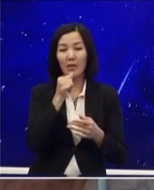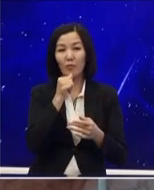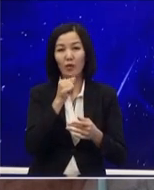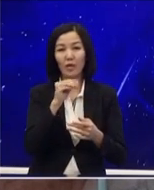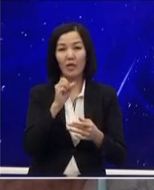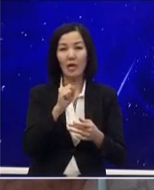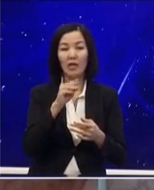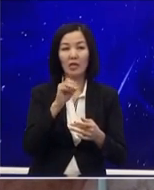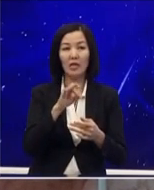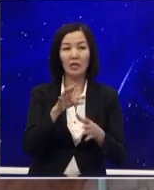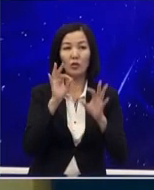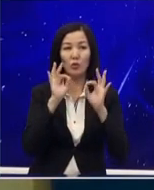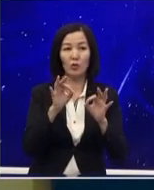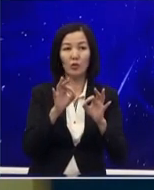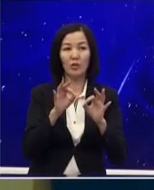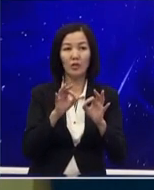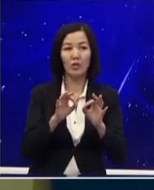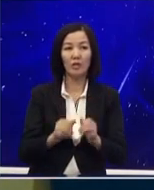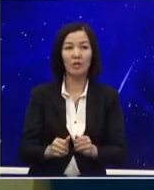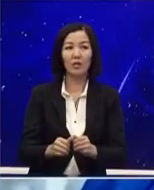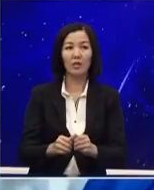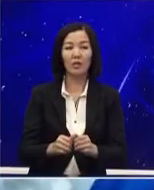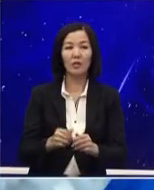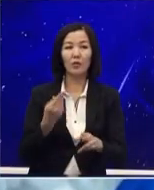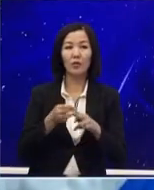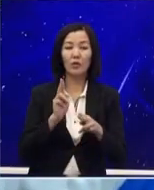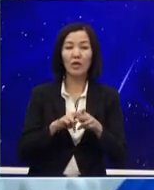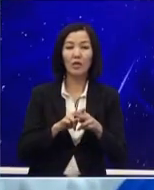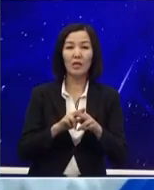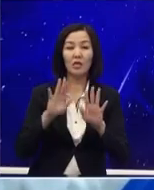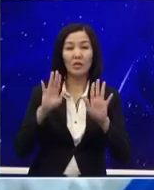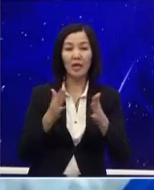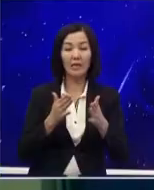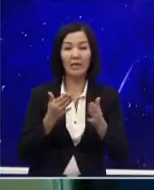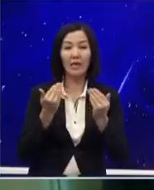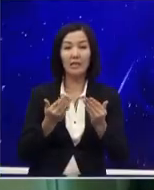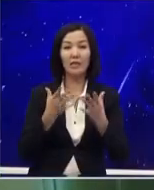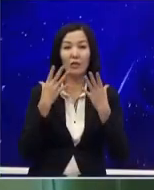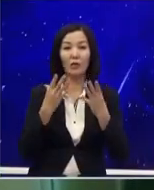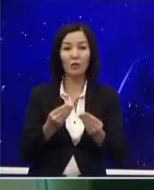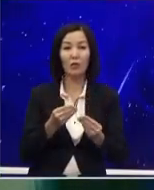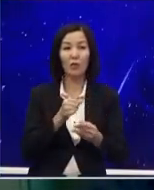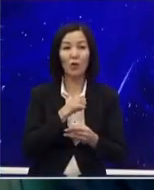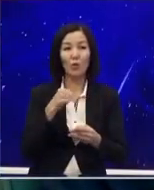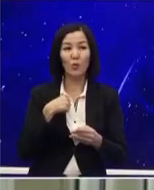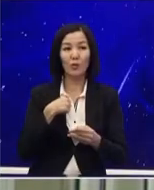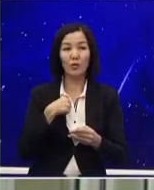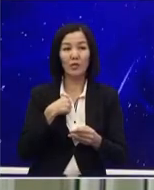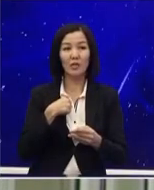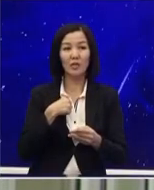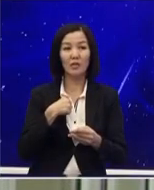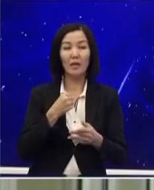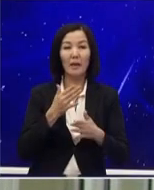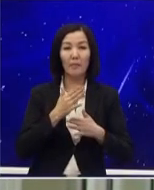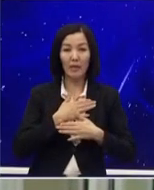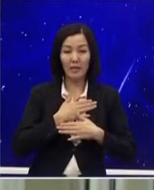Ажардың образы оң жамбасына дөп келіпті. Себебі дәл осы жағдайды қазіргі күні өзі де өткеріп жүр. Иә, менің